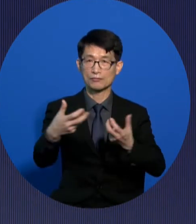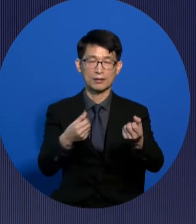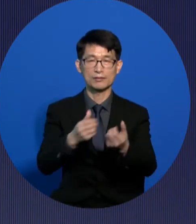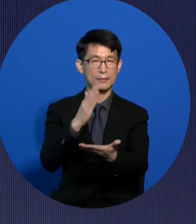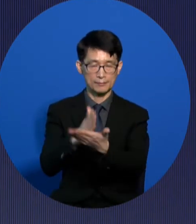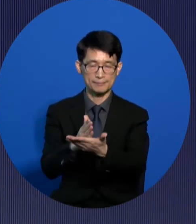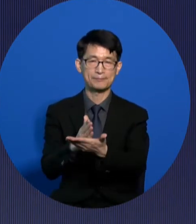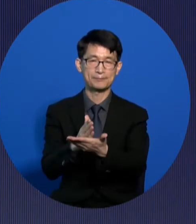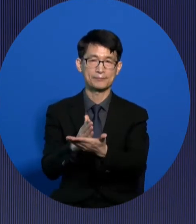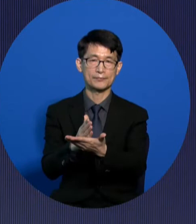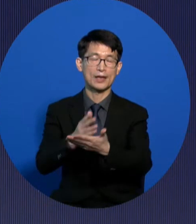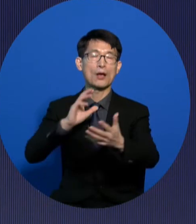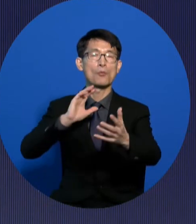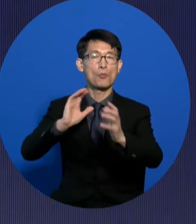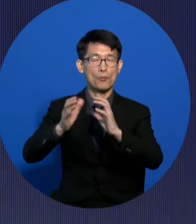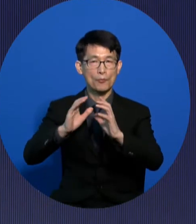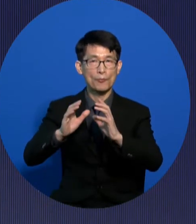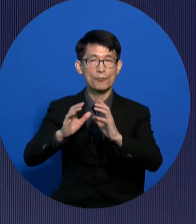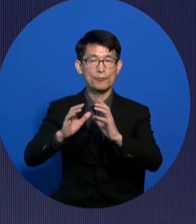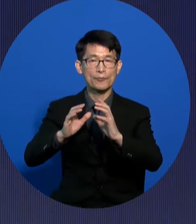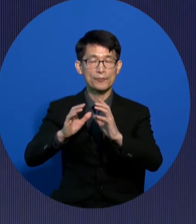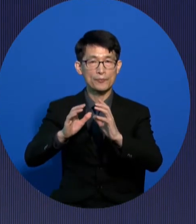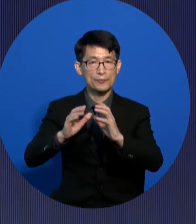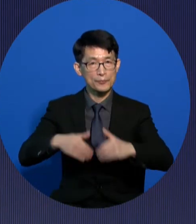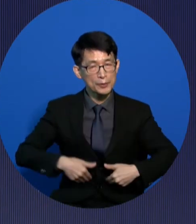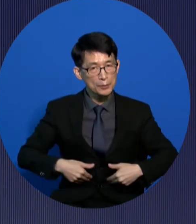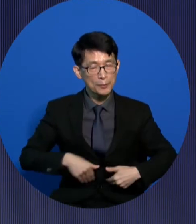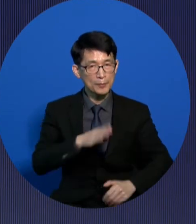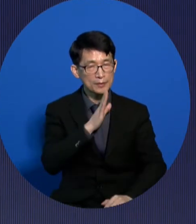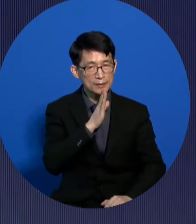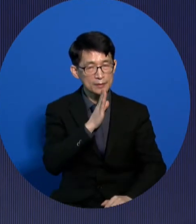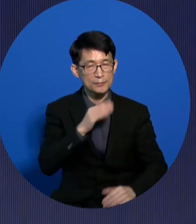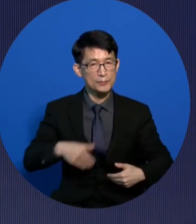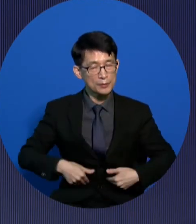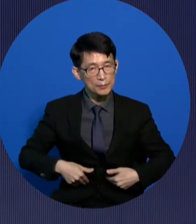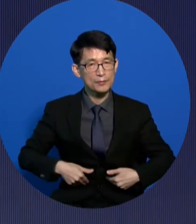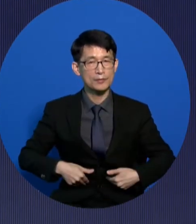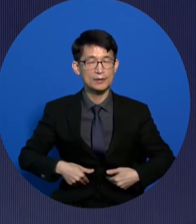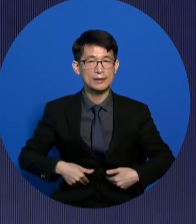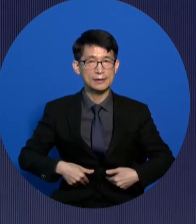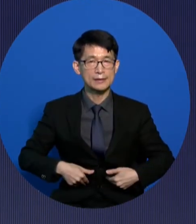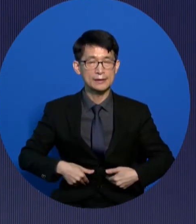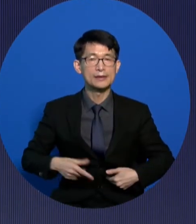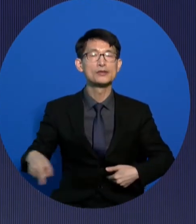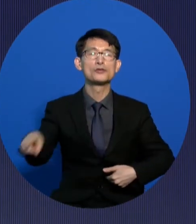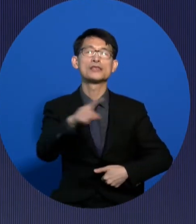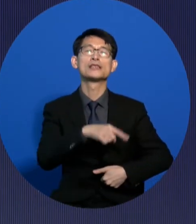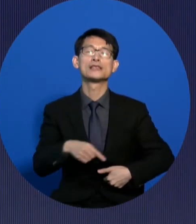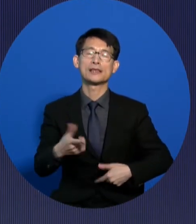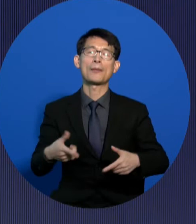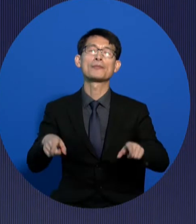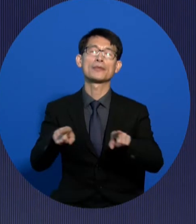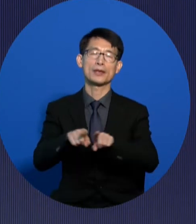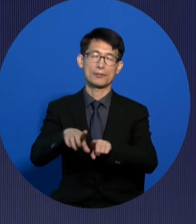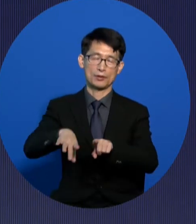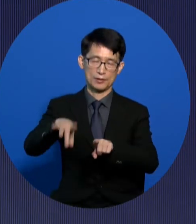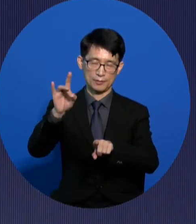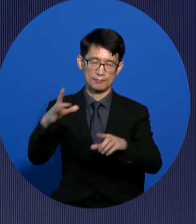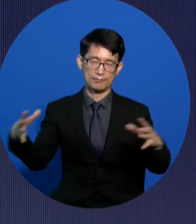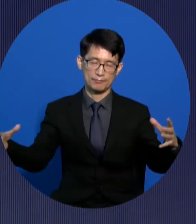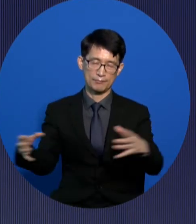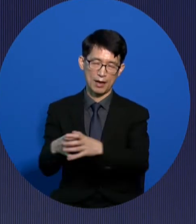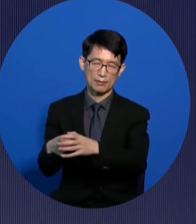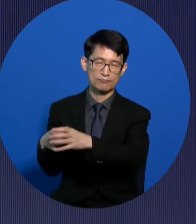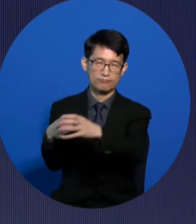포럼을 해야 된다면 우리들의부터 문을 열고 하자. 그래서 이 포럼이 가지고